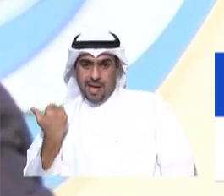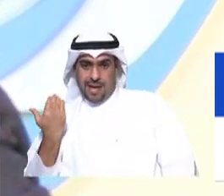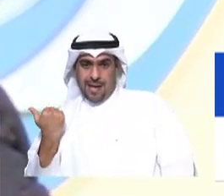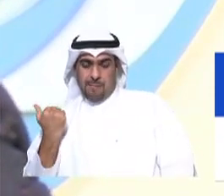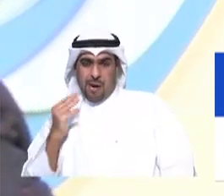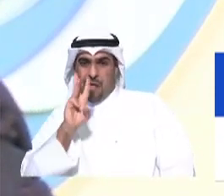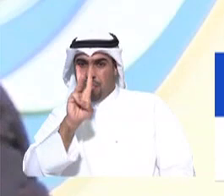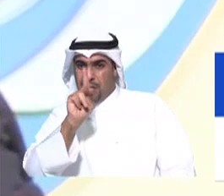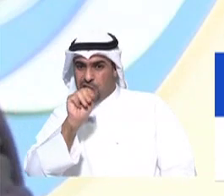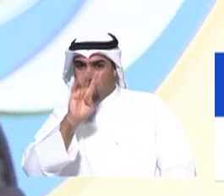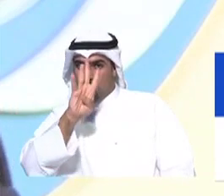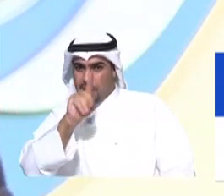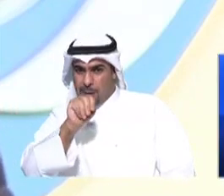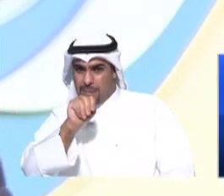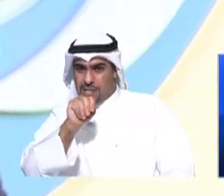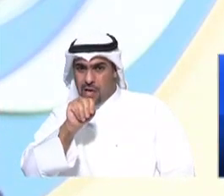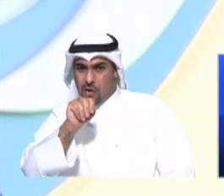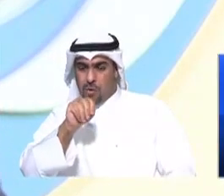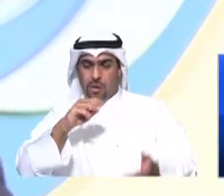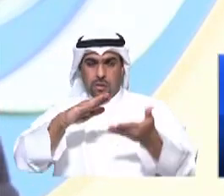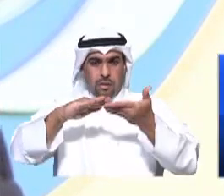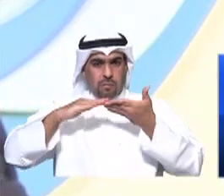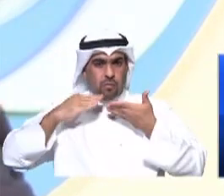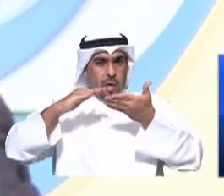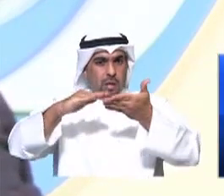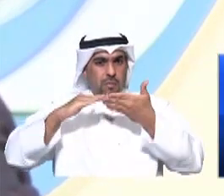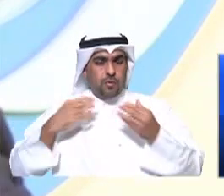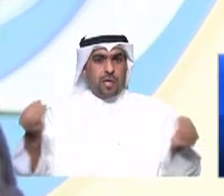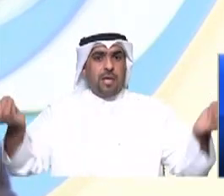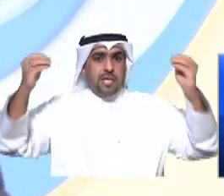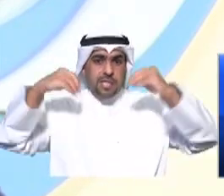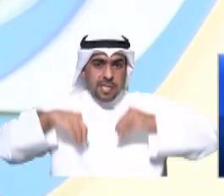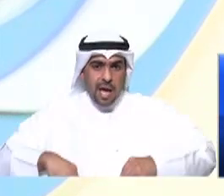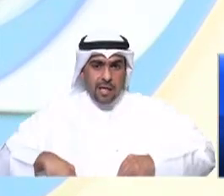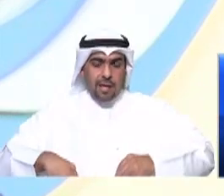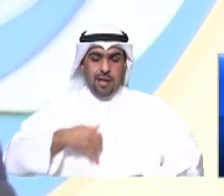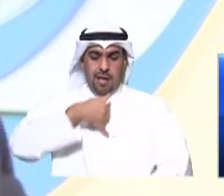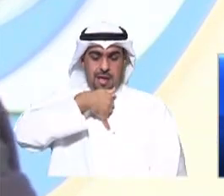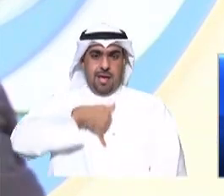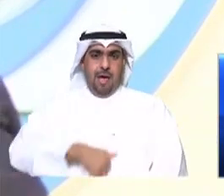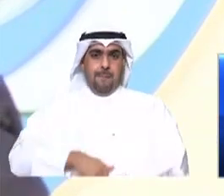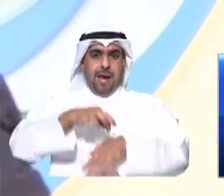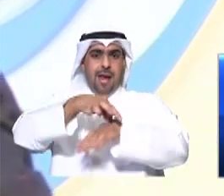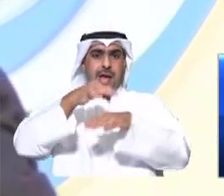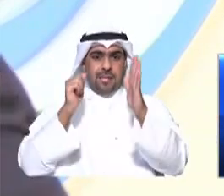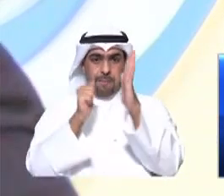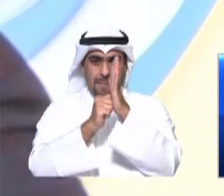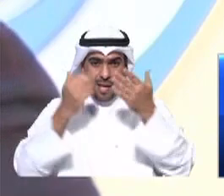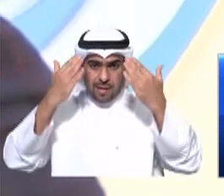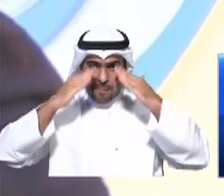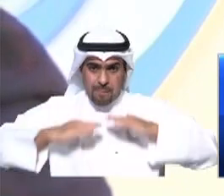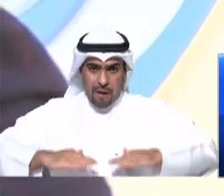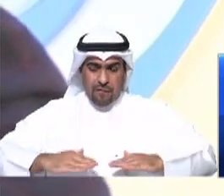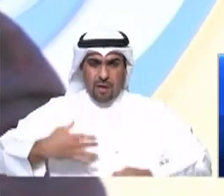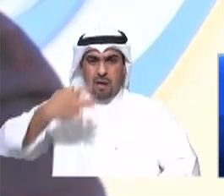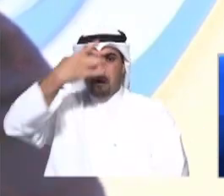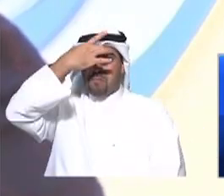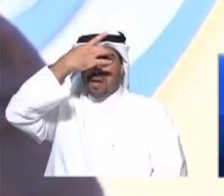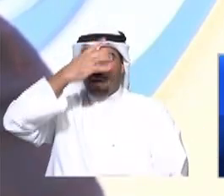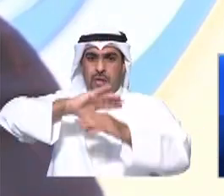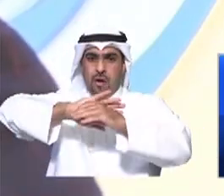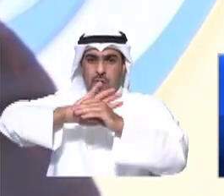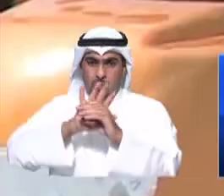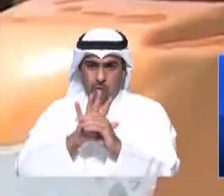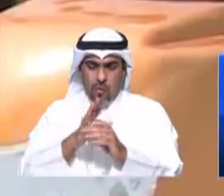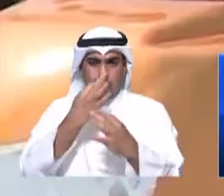إسهام كبير في دعم العديد من مجالات العمل الإنساني في عدة محافظات في كل محافظات